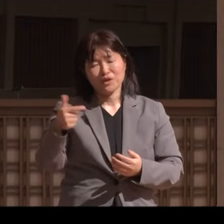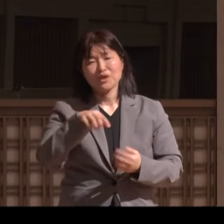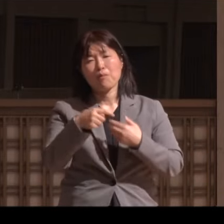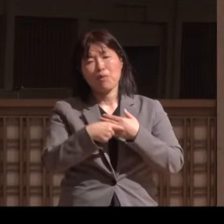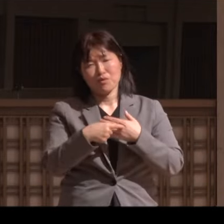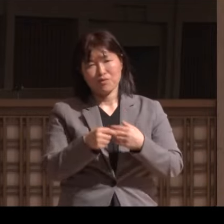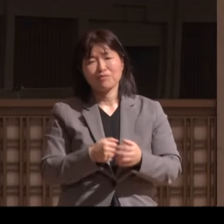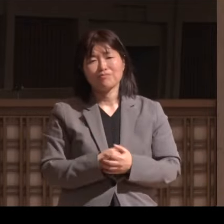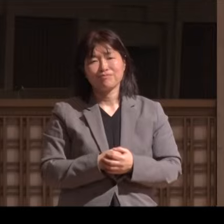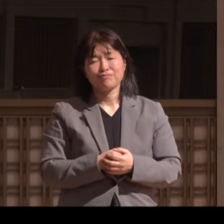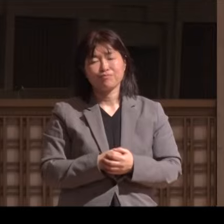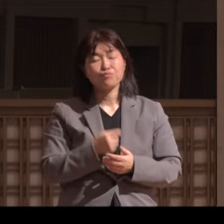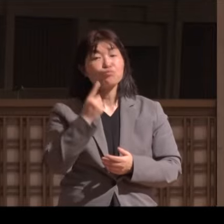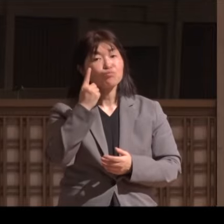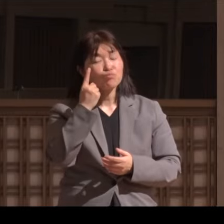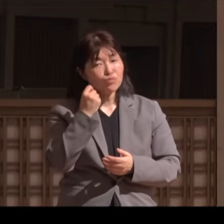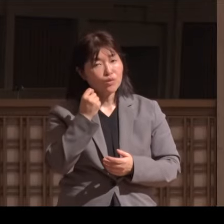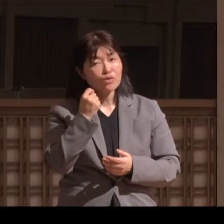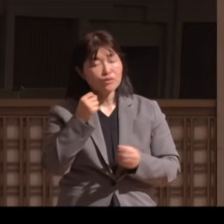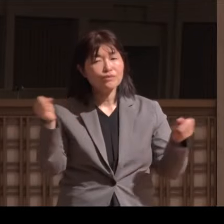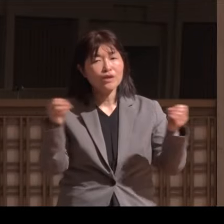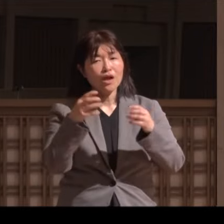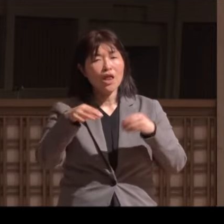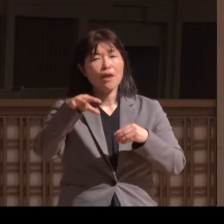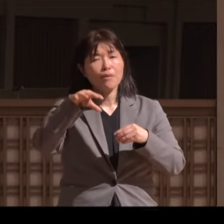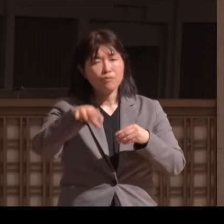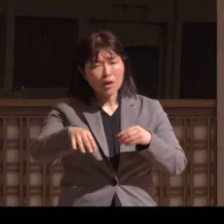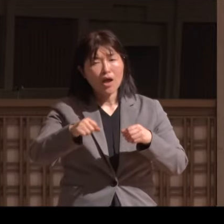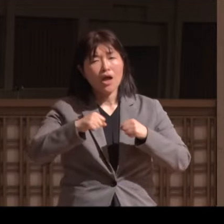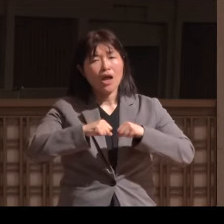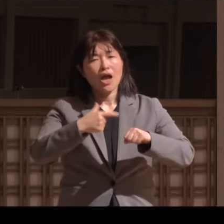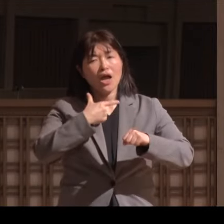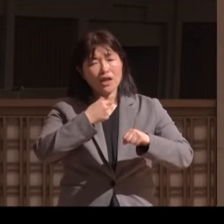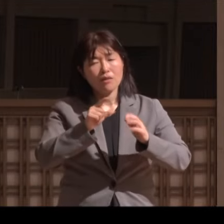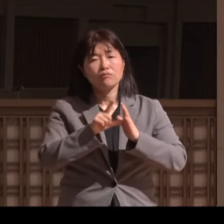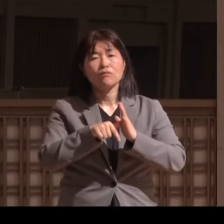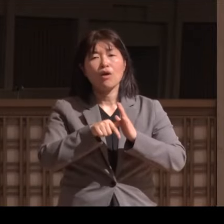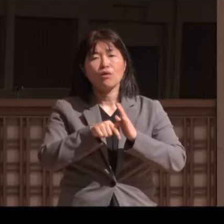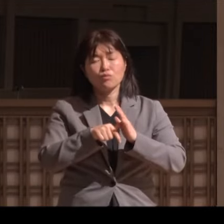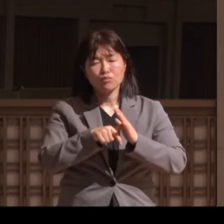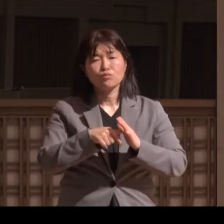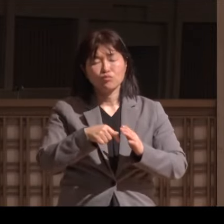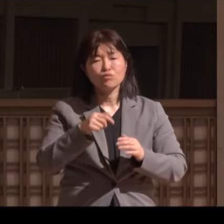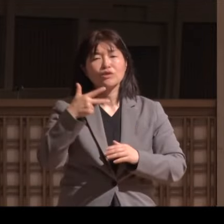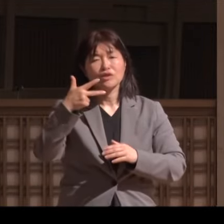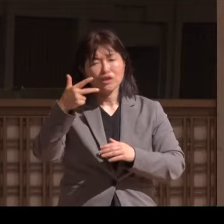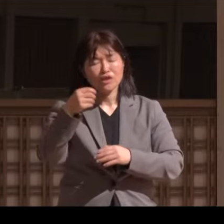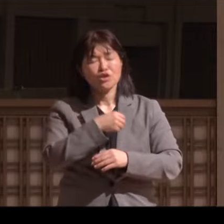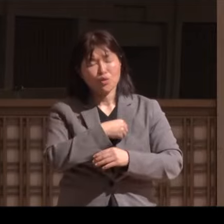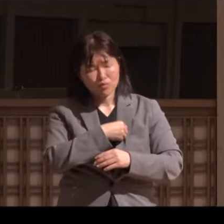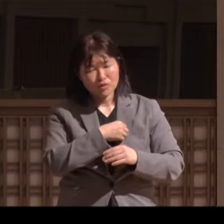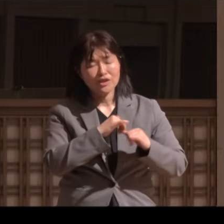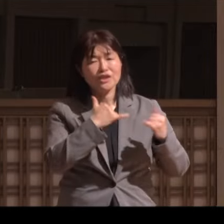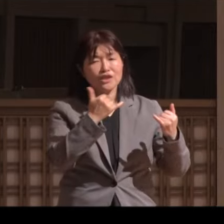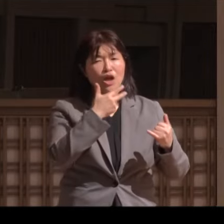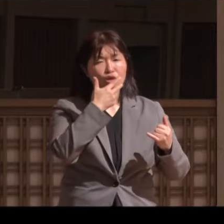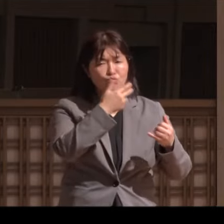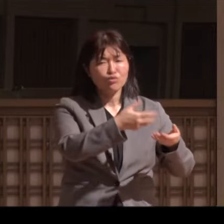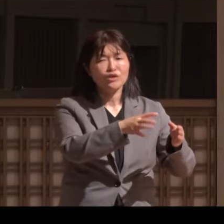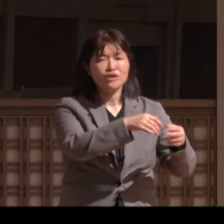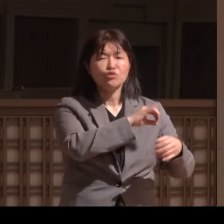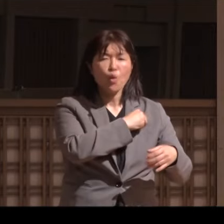からえもしですねあの話し合いの場の設置をしたいという場合にはですね是非私も市の職員もしくは社会副議会の職員です